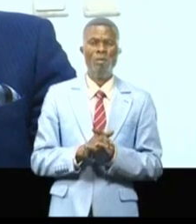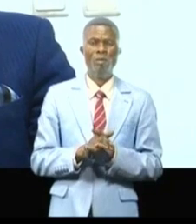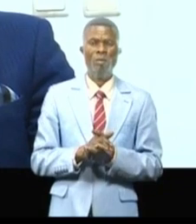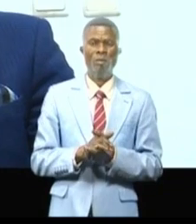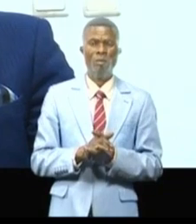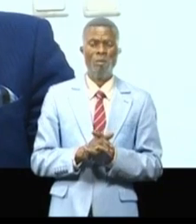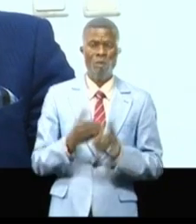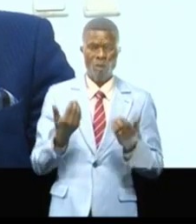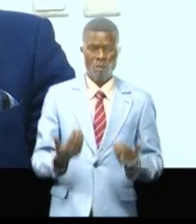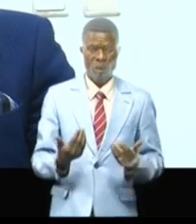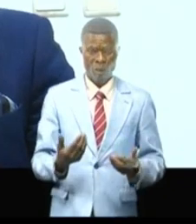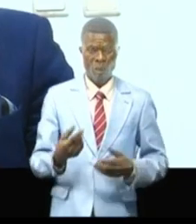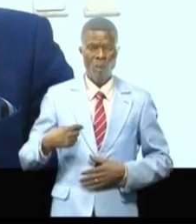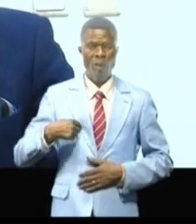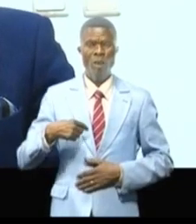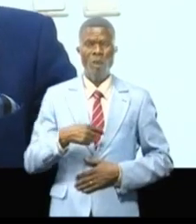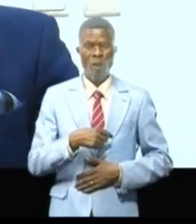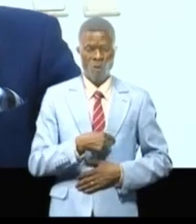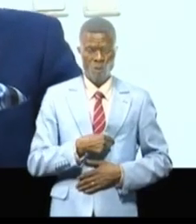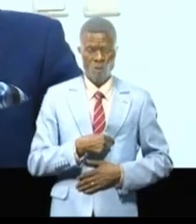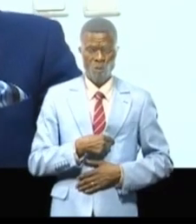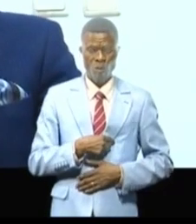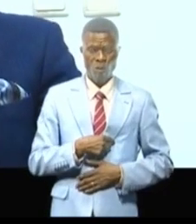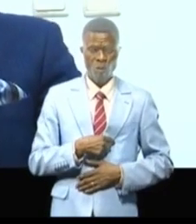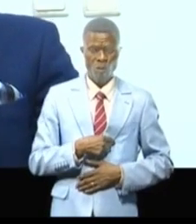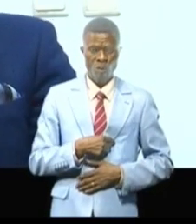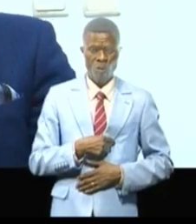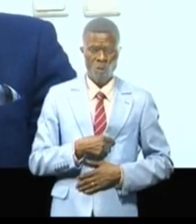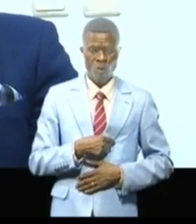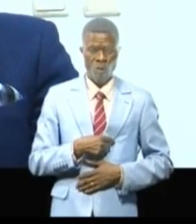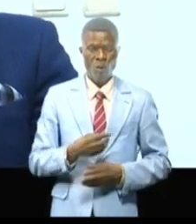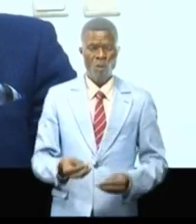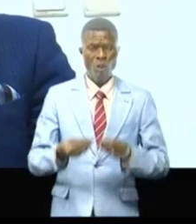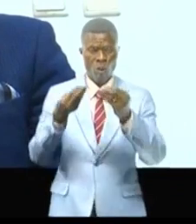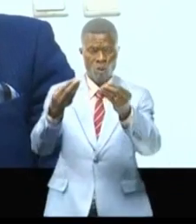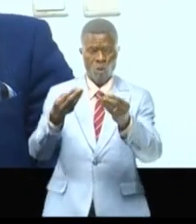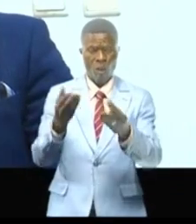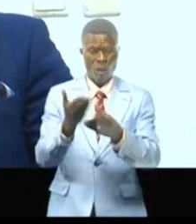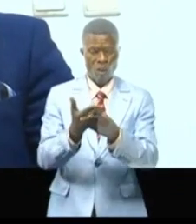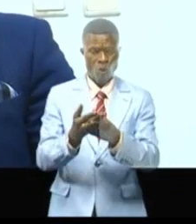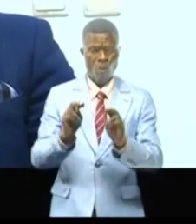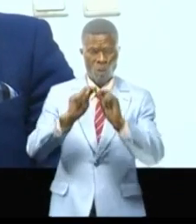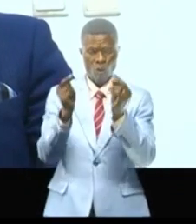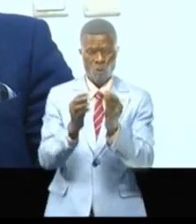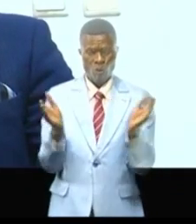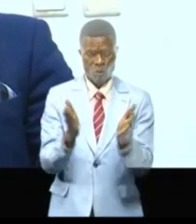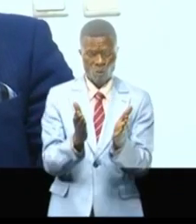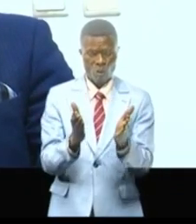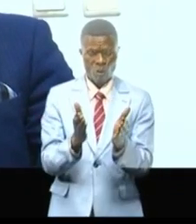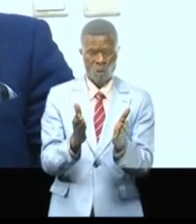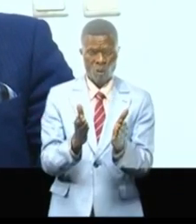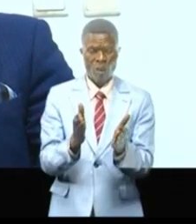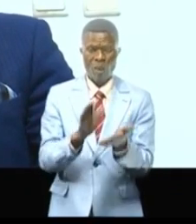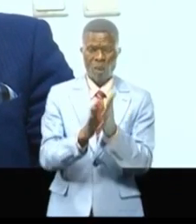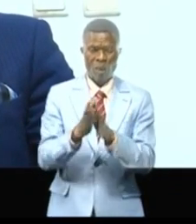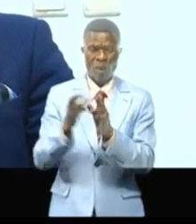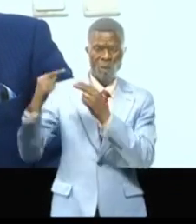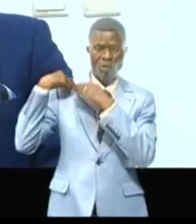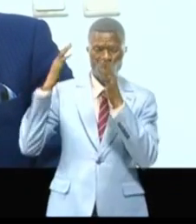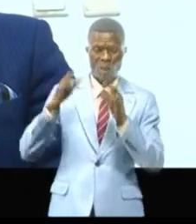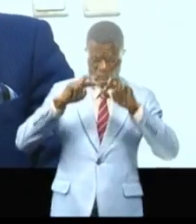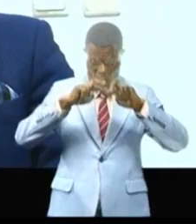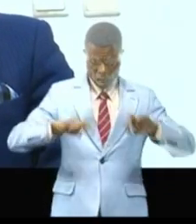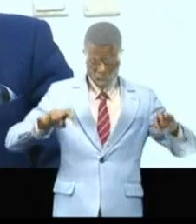Et maintenant, nous avons remis ces plis à la sous-commission qui va se charger